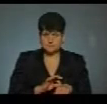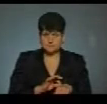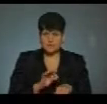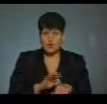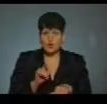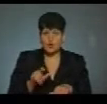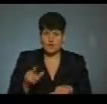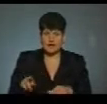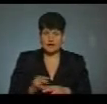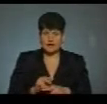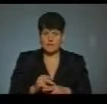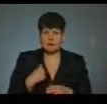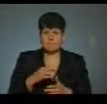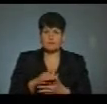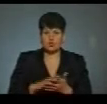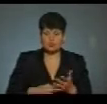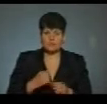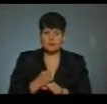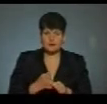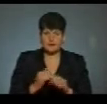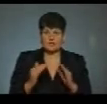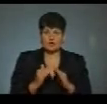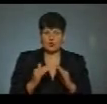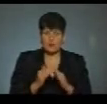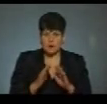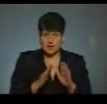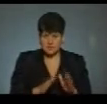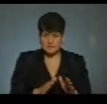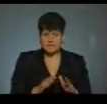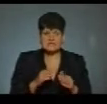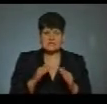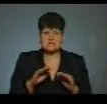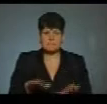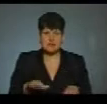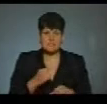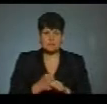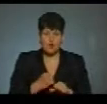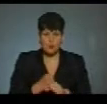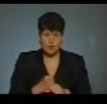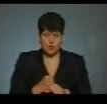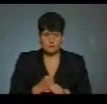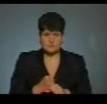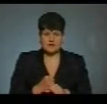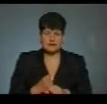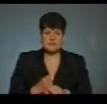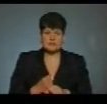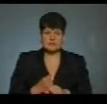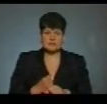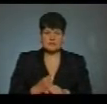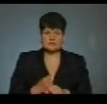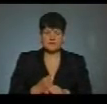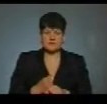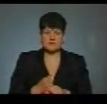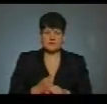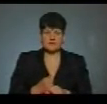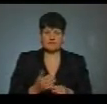хворих лікують. Ми продовжуємо працювати по домашньому вогнищу або за місцем роботи. Тобто збираємо